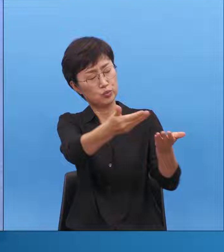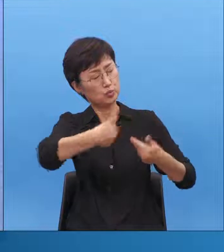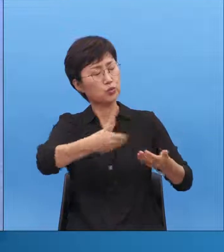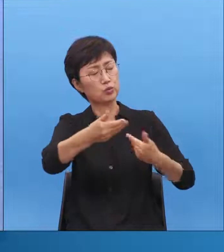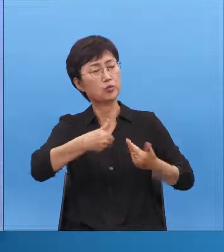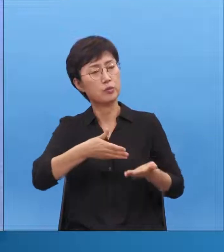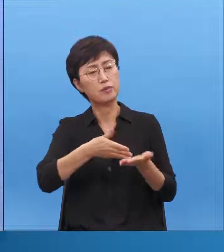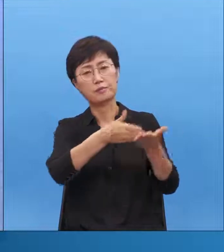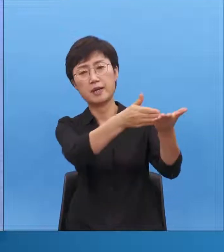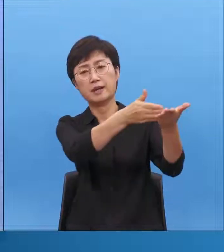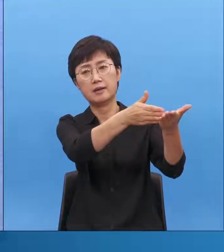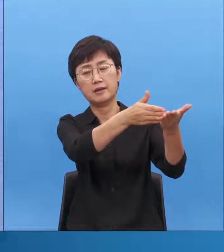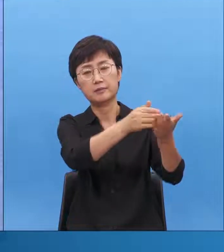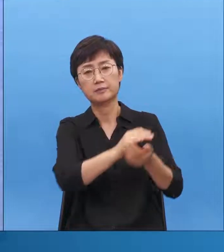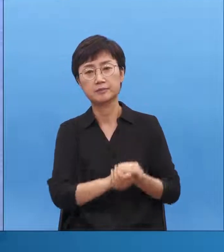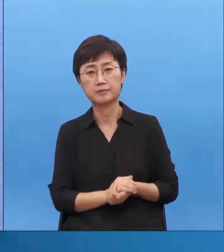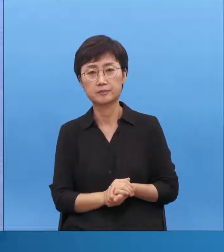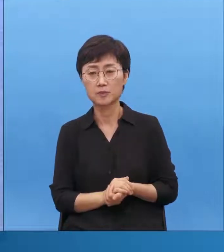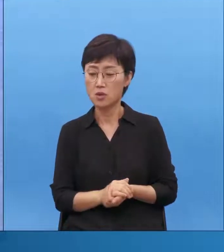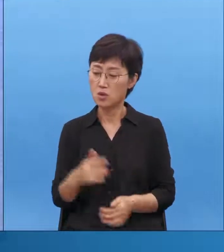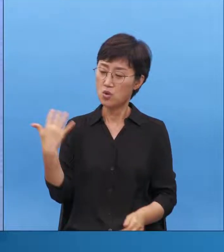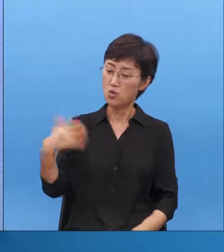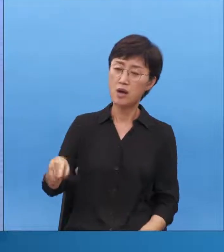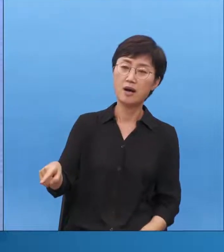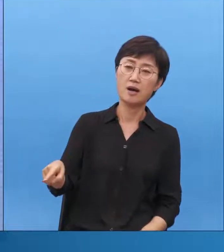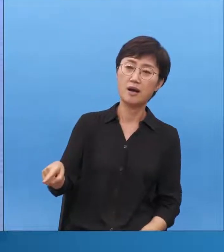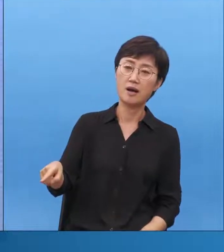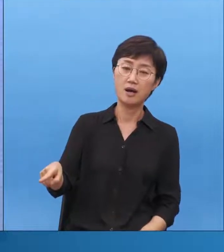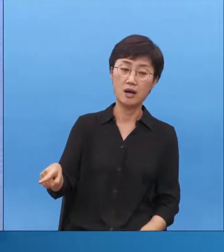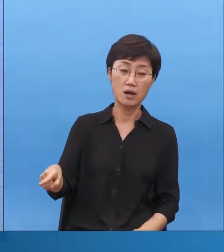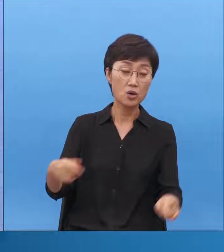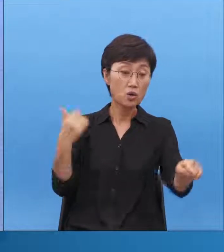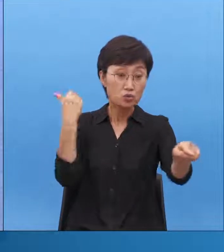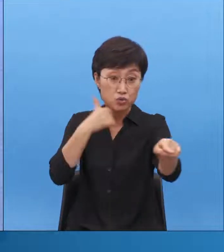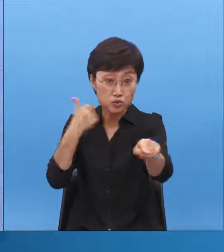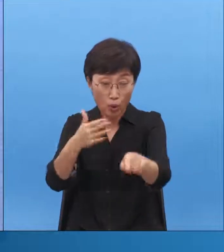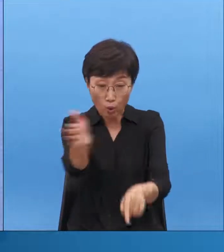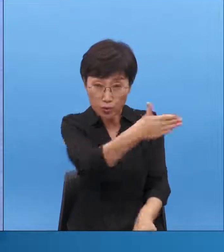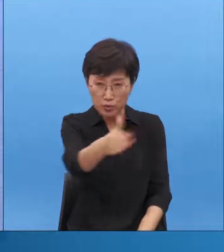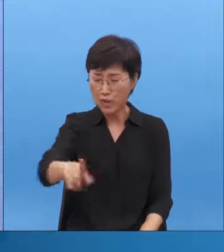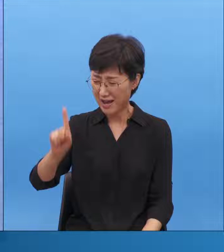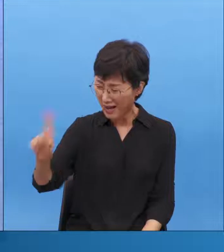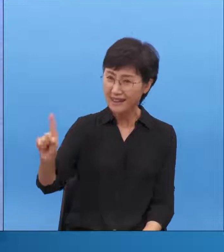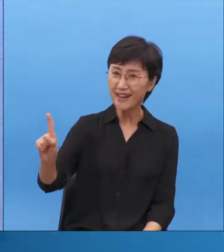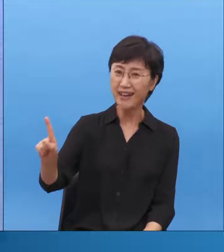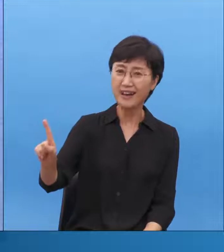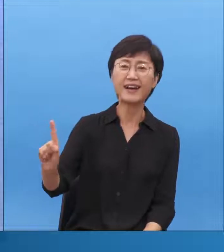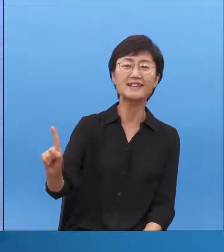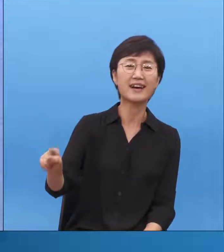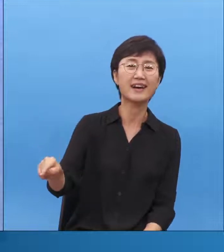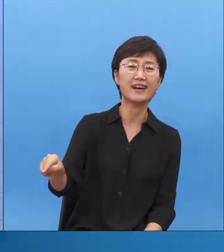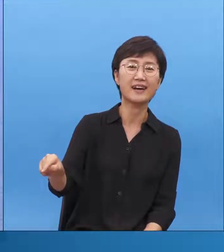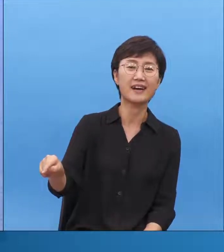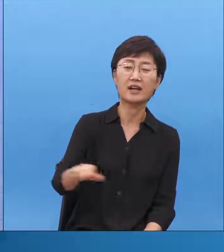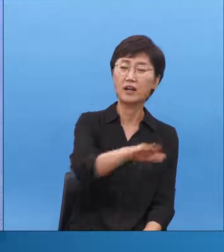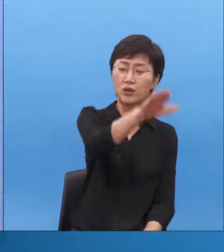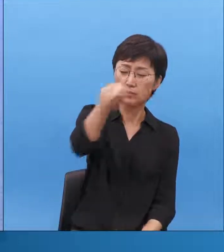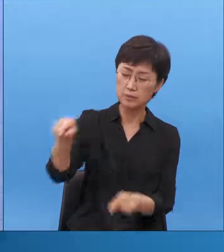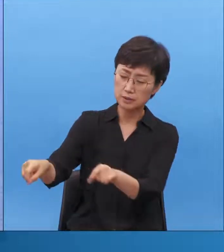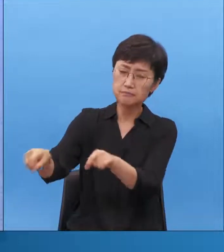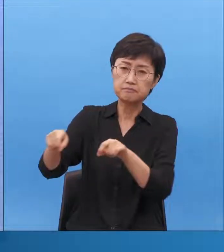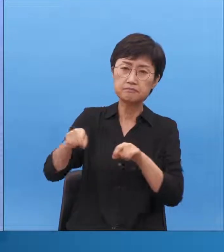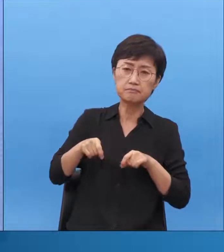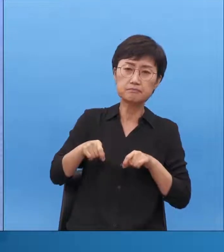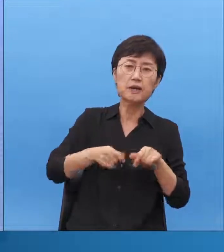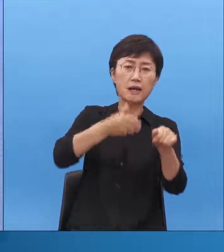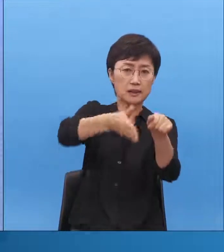corpse of Jesus. 완전히 노바디에 도전인 거예요. He summoned him and he really challenged 아세요? towards nobody. 오늘 서론에서는